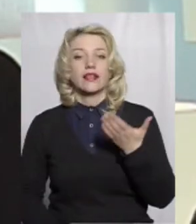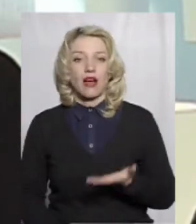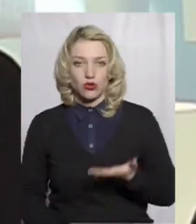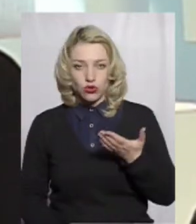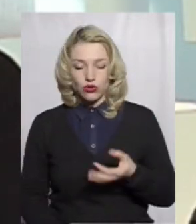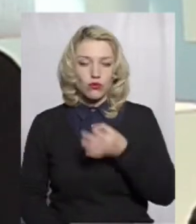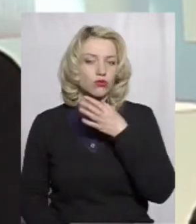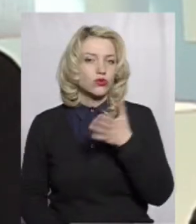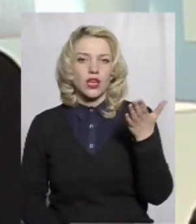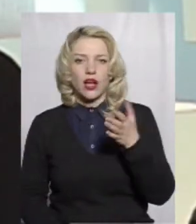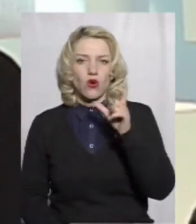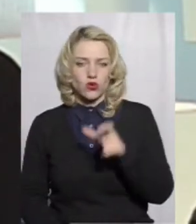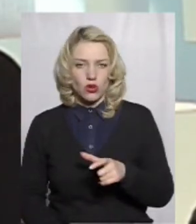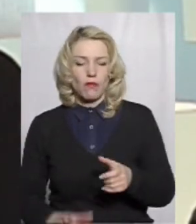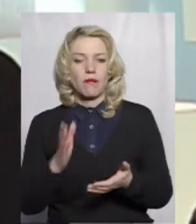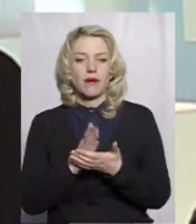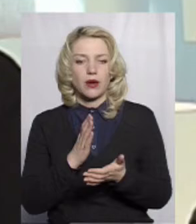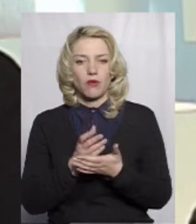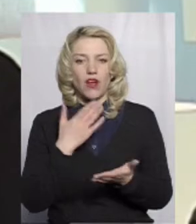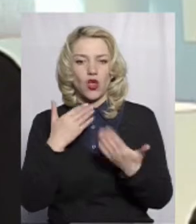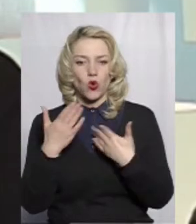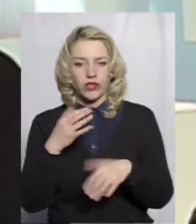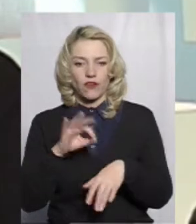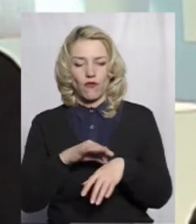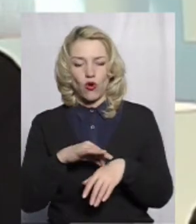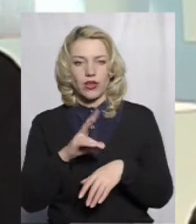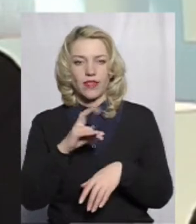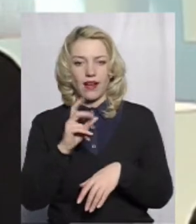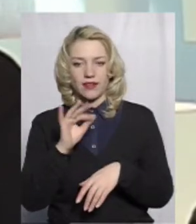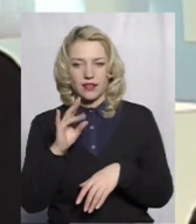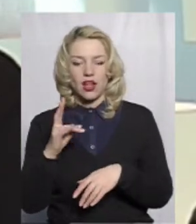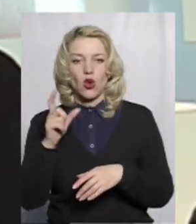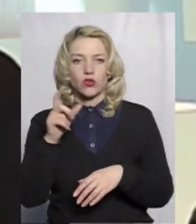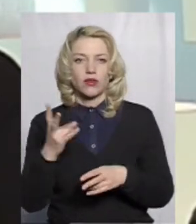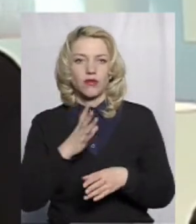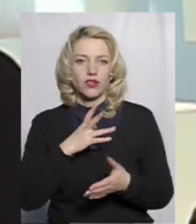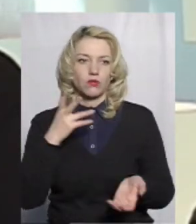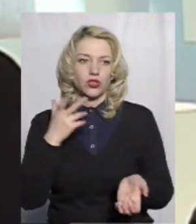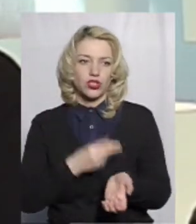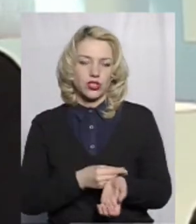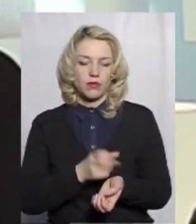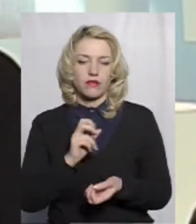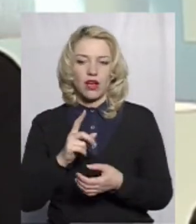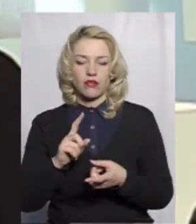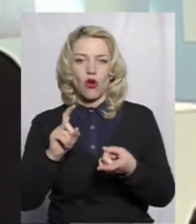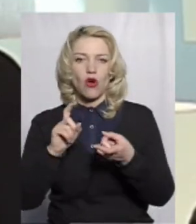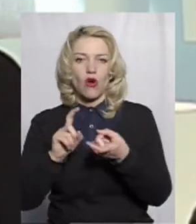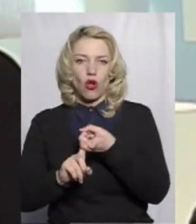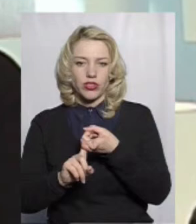будь-яка особа перебувала у контакті з хворим на кір, вона має бути щеплена як контактна особа